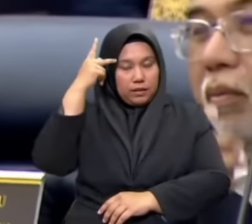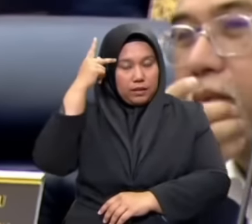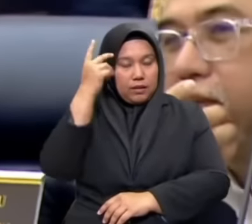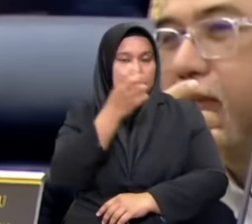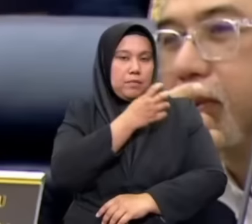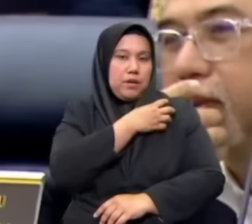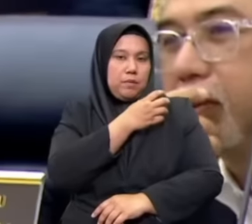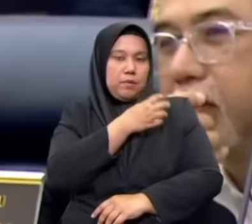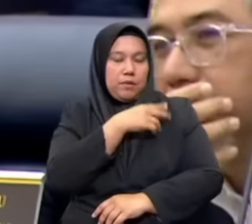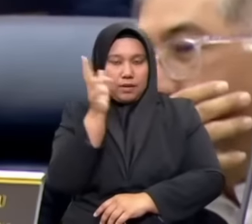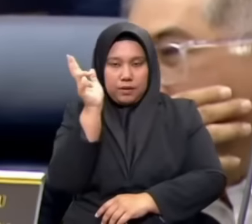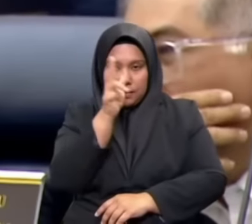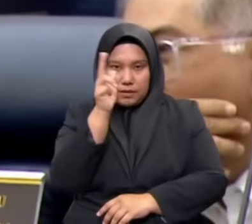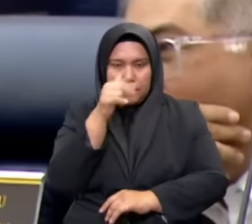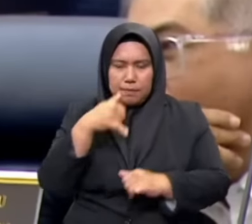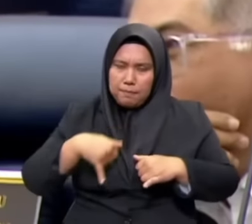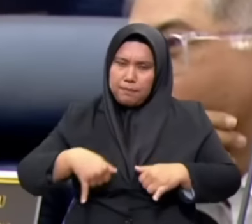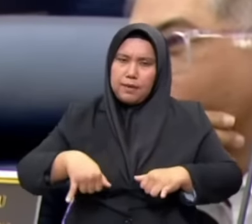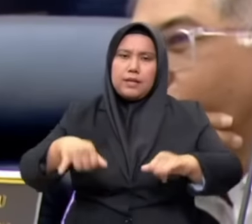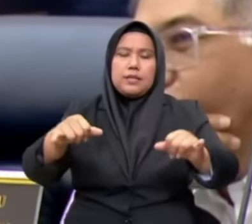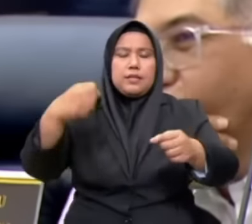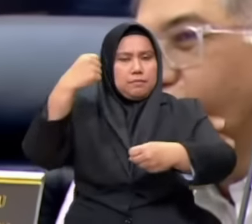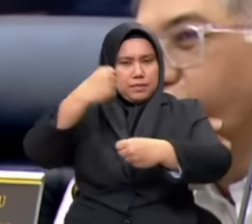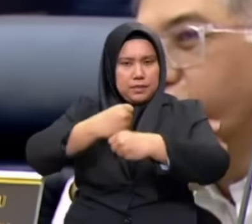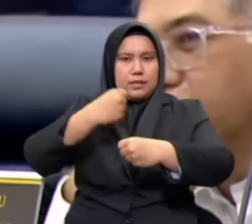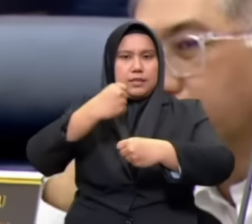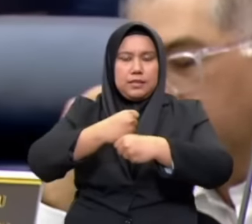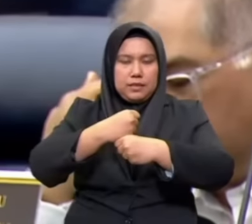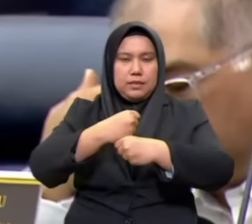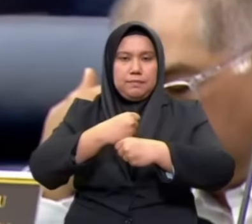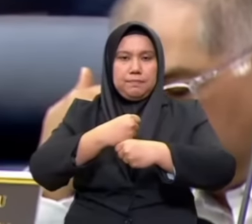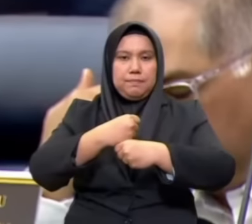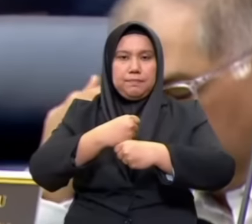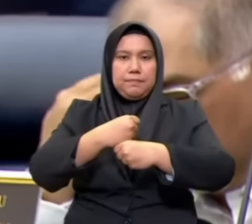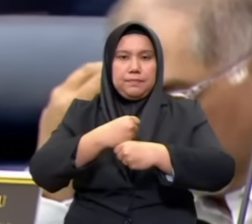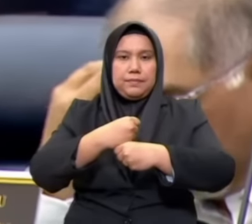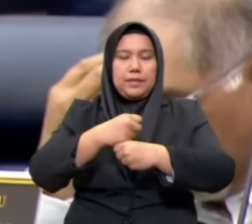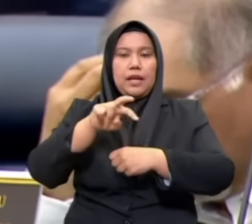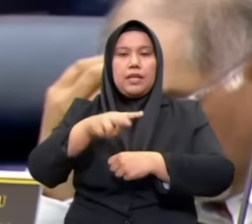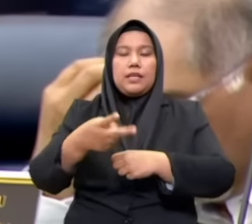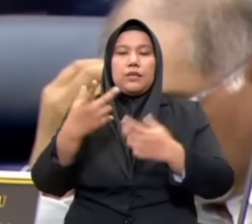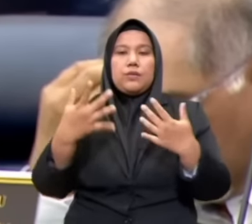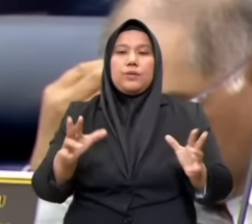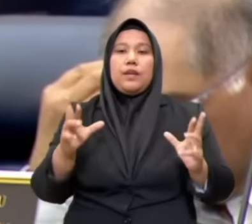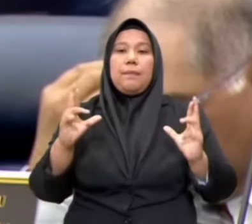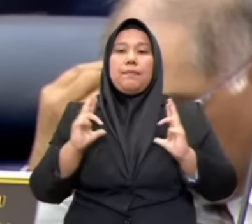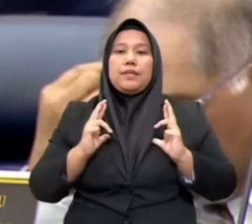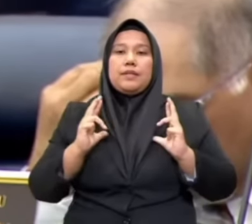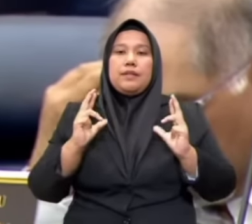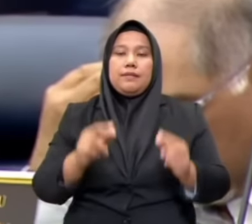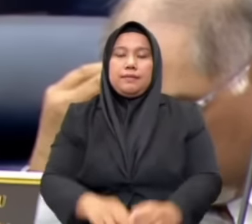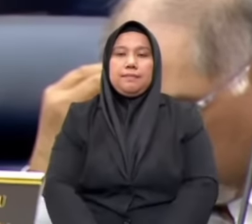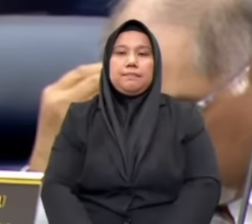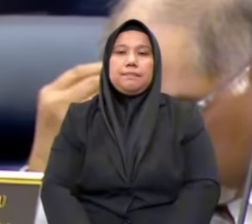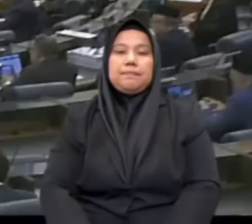pegawai-pegawai kerajaan yang masih bertugas ataupun yang telah bersara. Terima kasih.